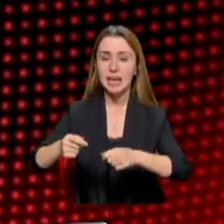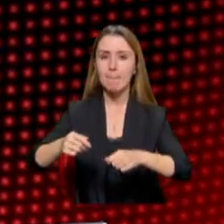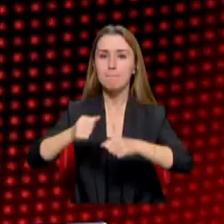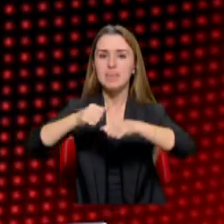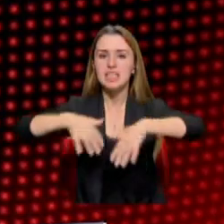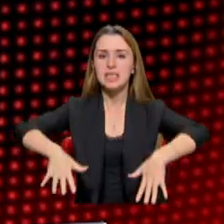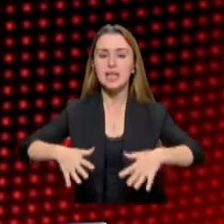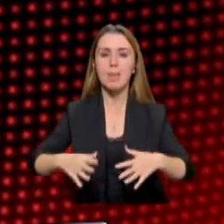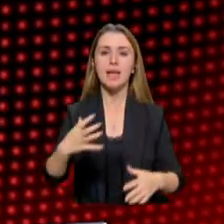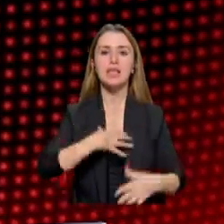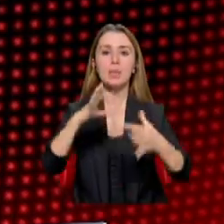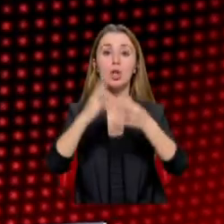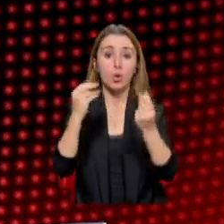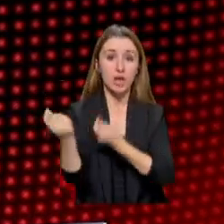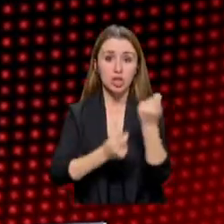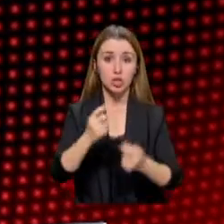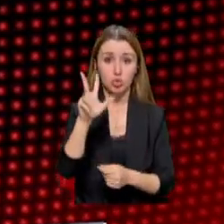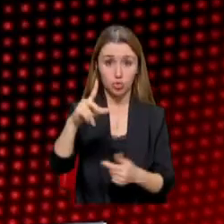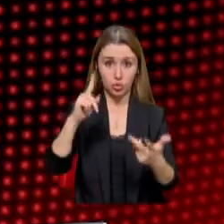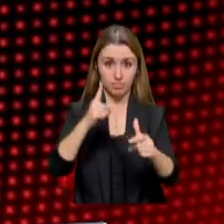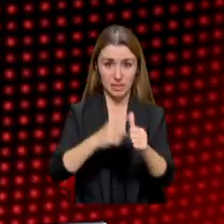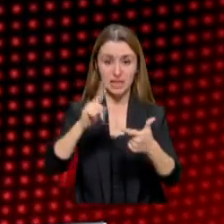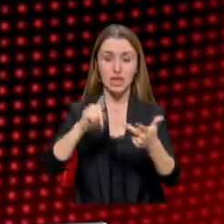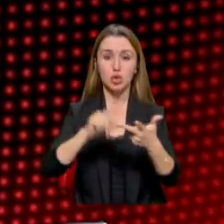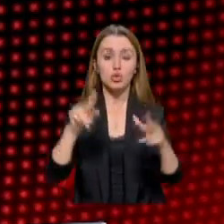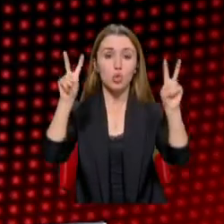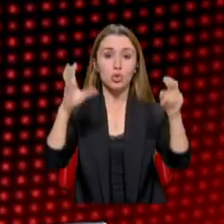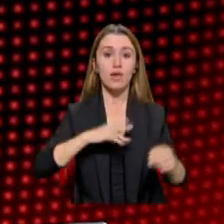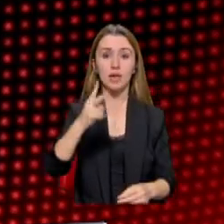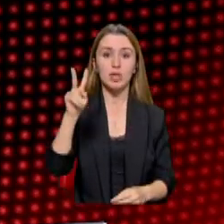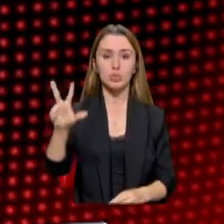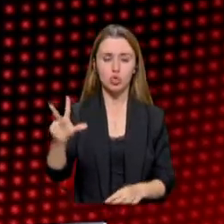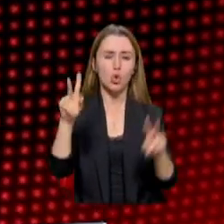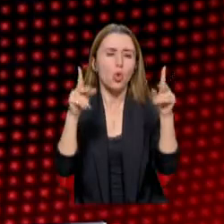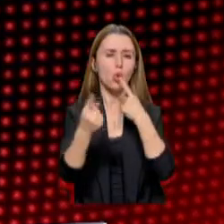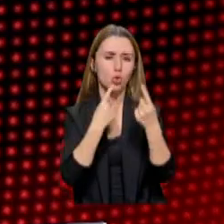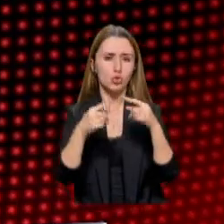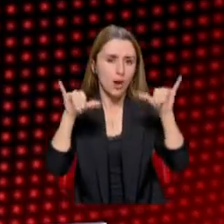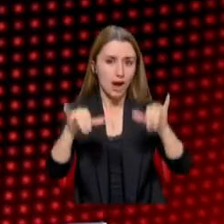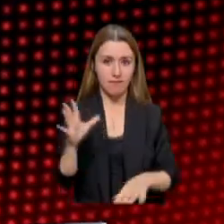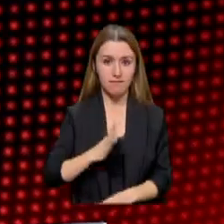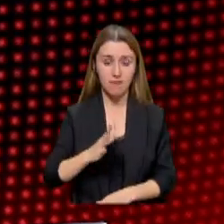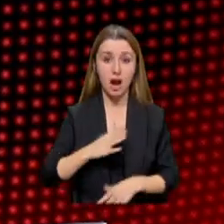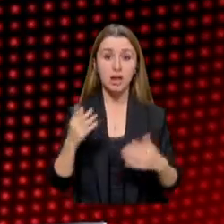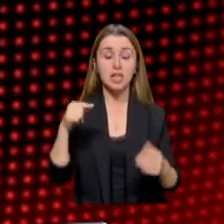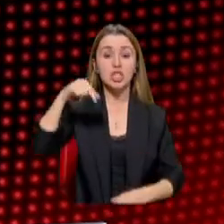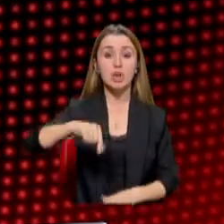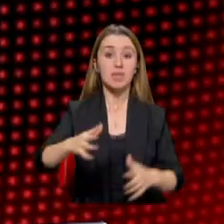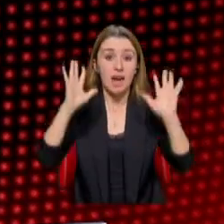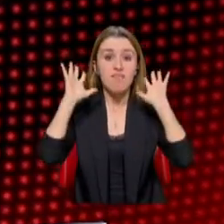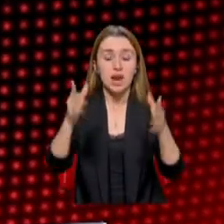dinselleşme bu üç konu 2023'te de konuştuğumuz Ama artık daha iyi